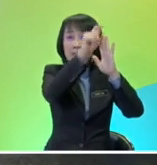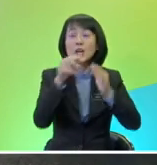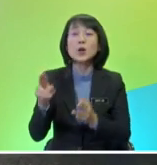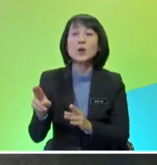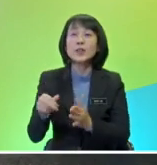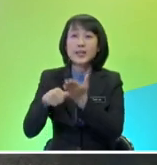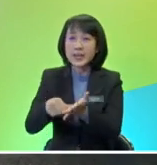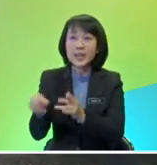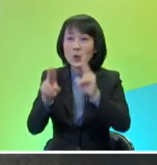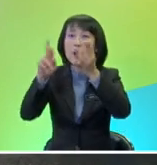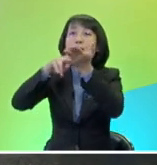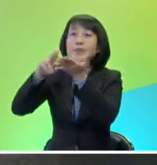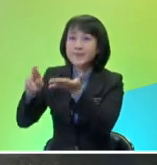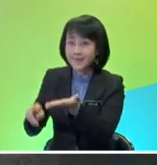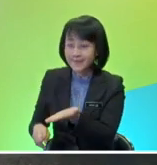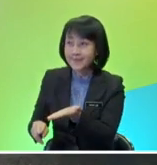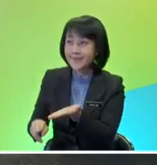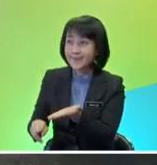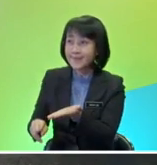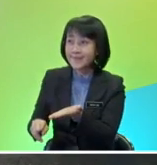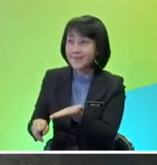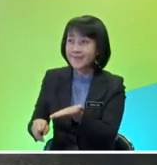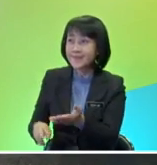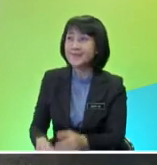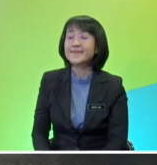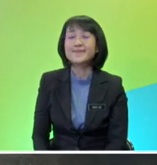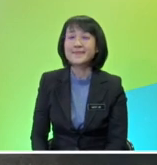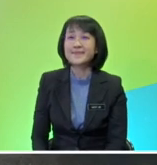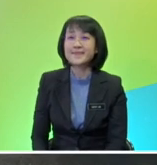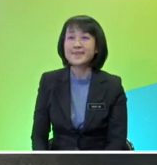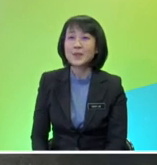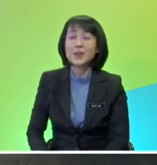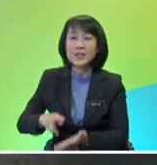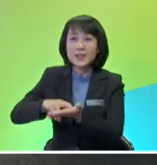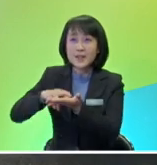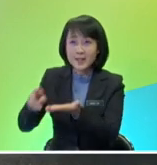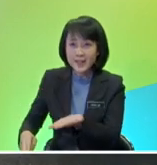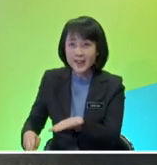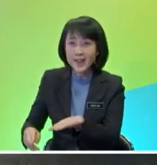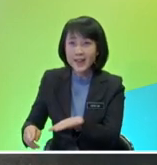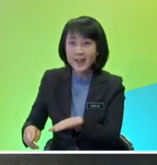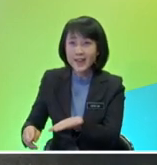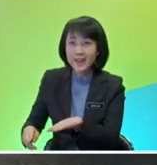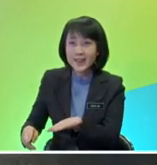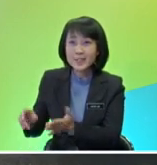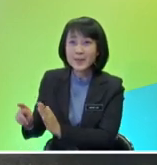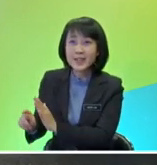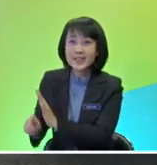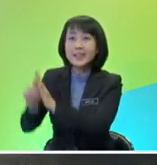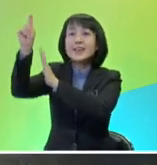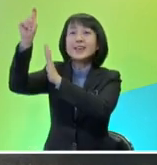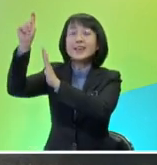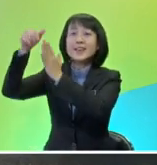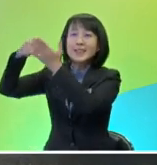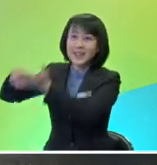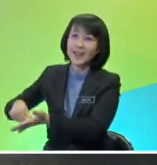rendah tekanan. Tekanan udara. Semakin rendah kita berada ni dekat bawah permukaan ni, semakin tinggilah tekanan